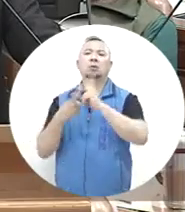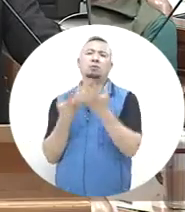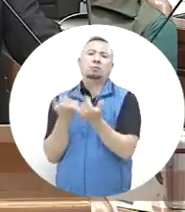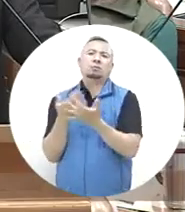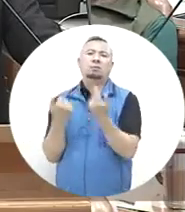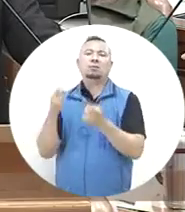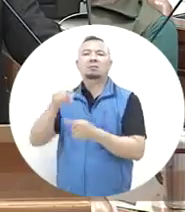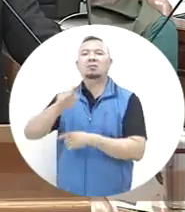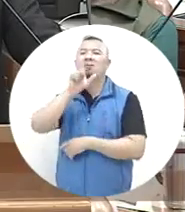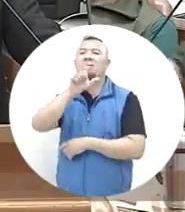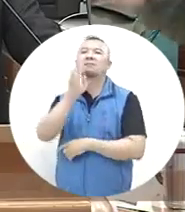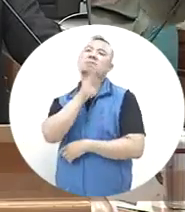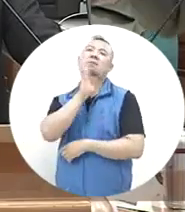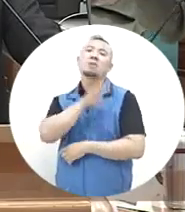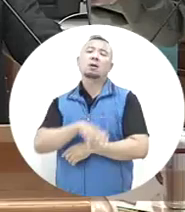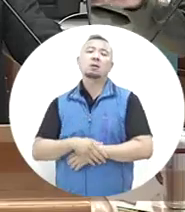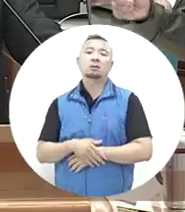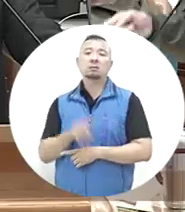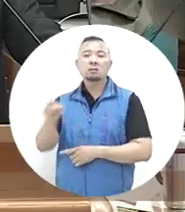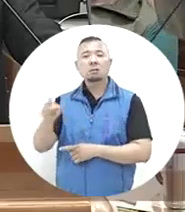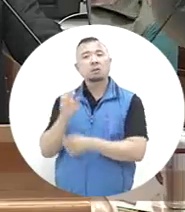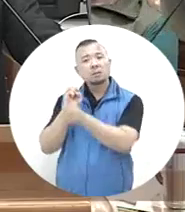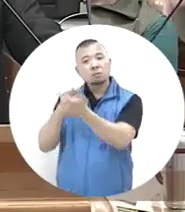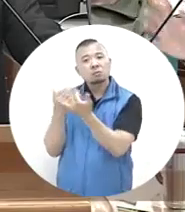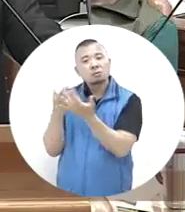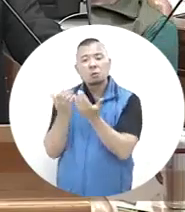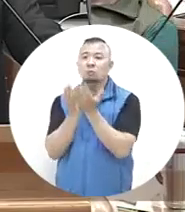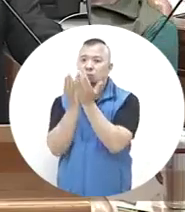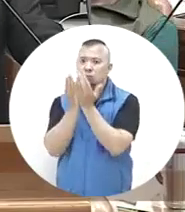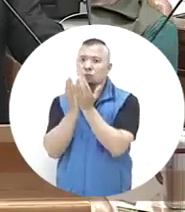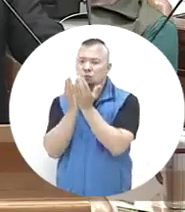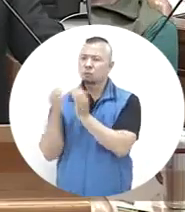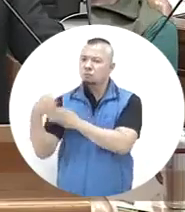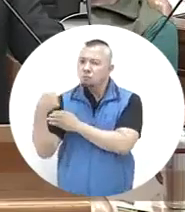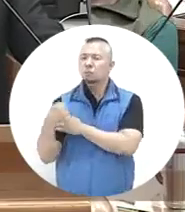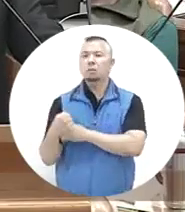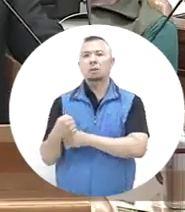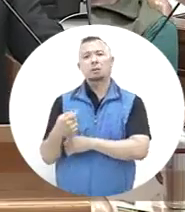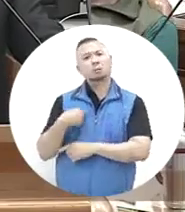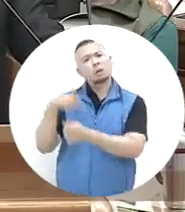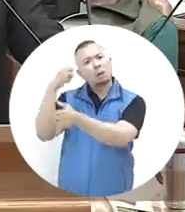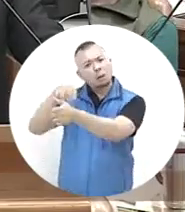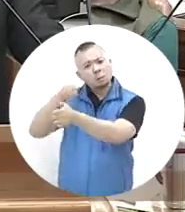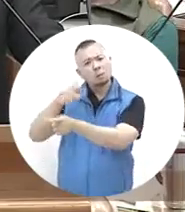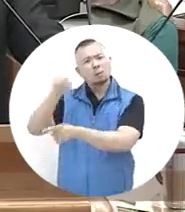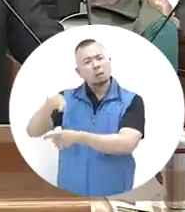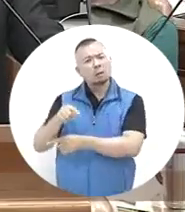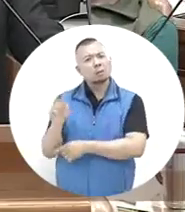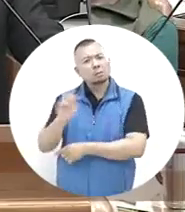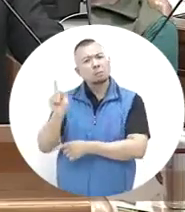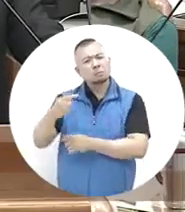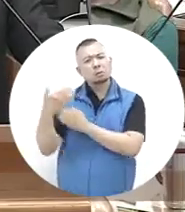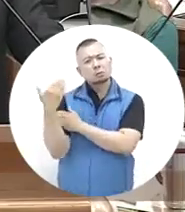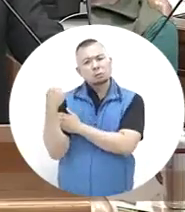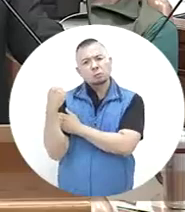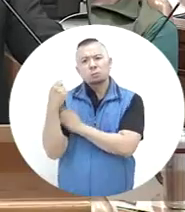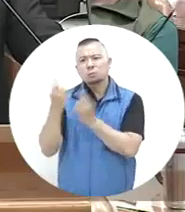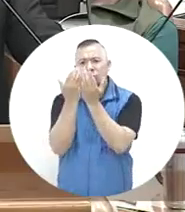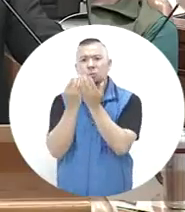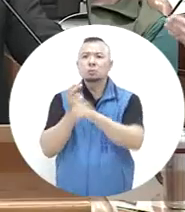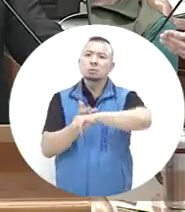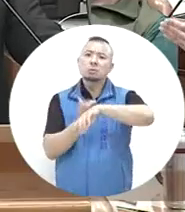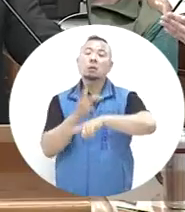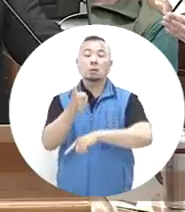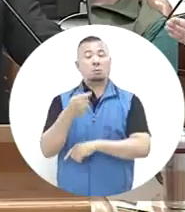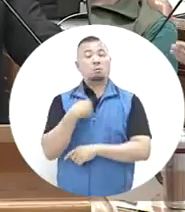读书，好好读书，好好读书，你要告诉他如何好好读书。 这个不叫废话， 请您 这个很务实， 请你听我